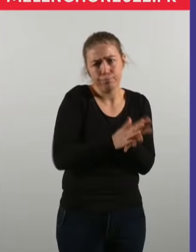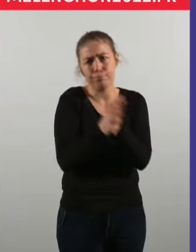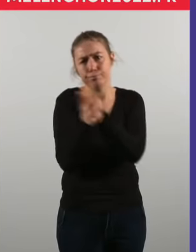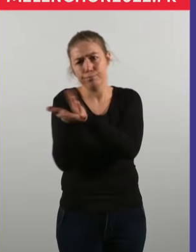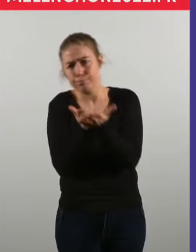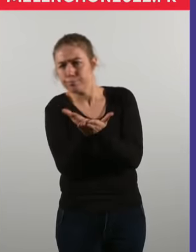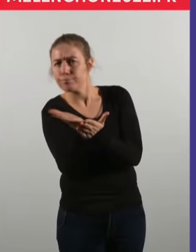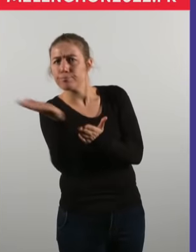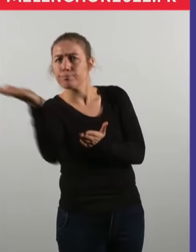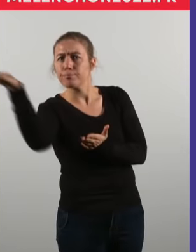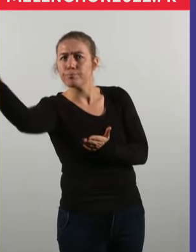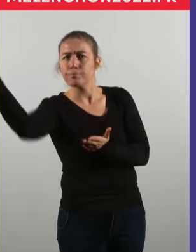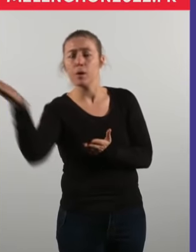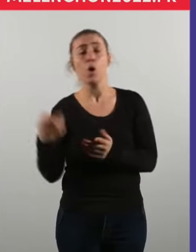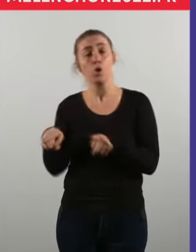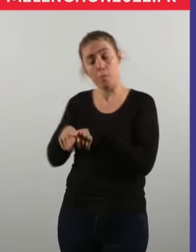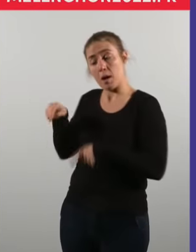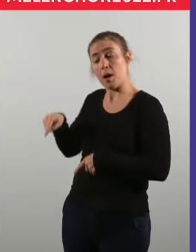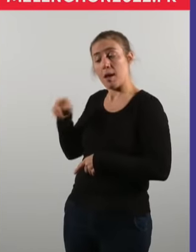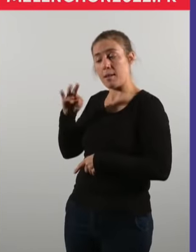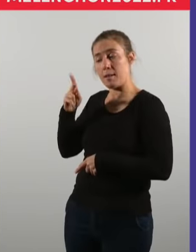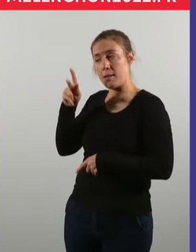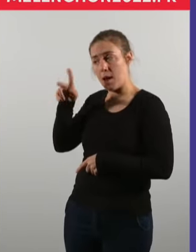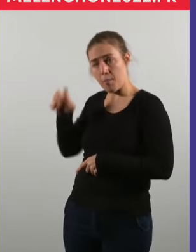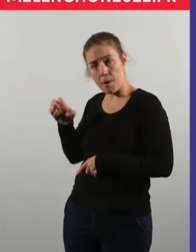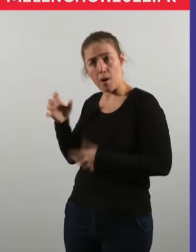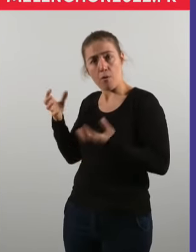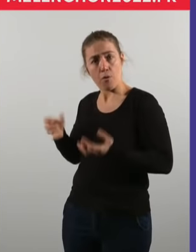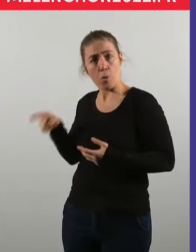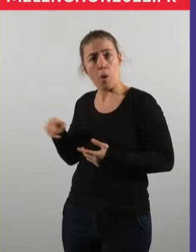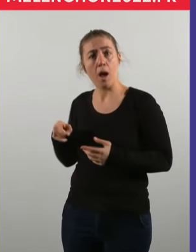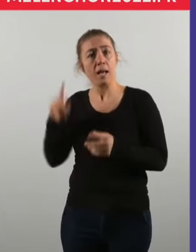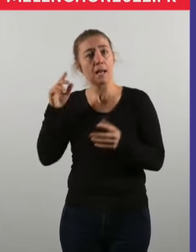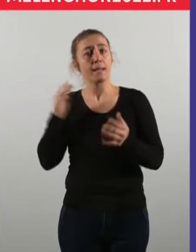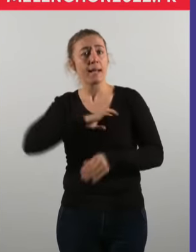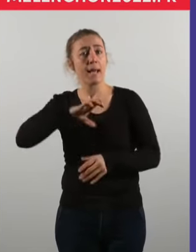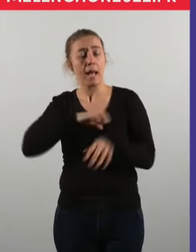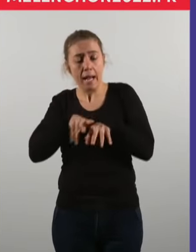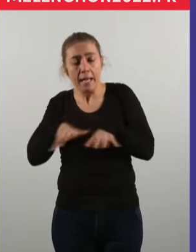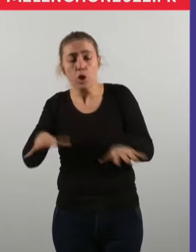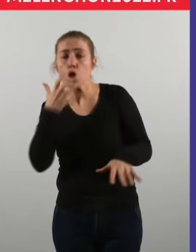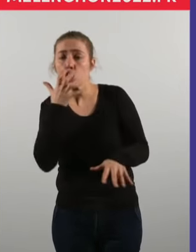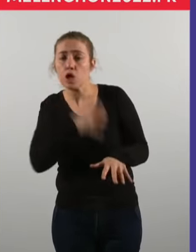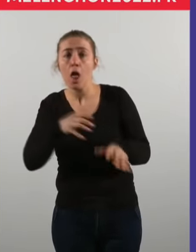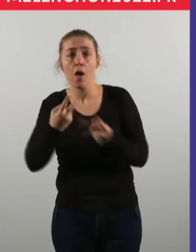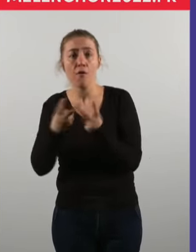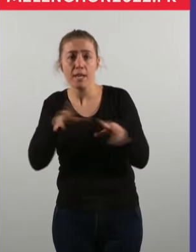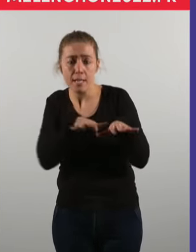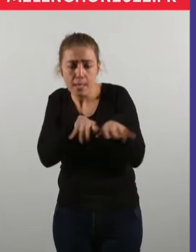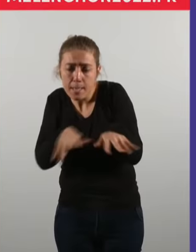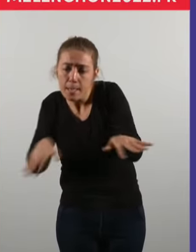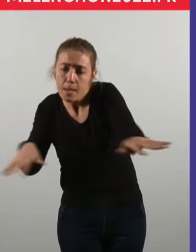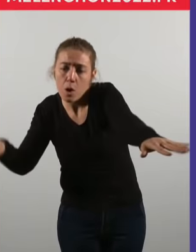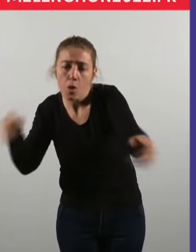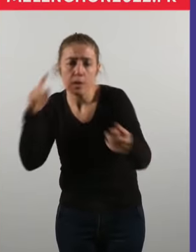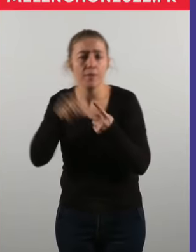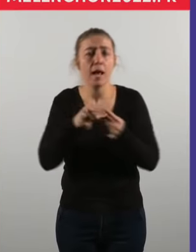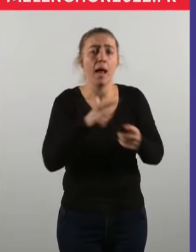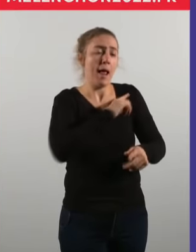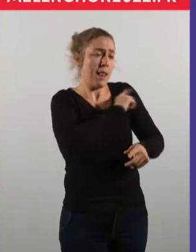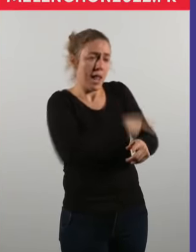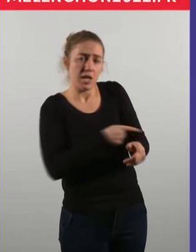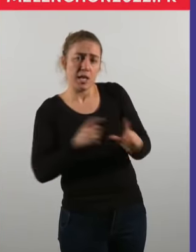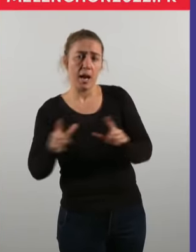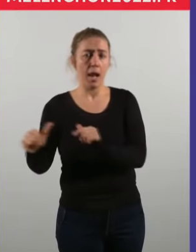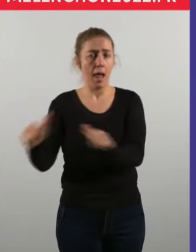souhaitons, comme je souhaite le faire à Trappes, déployer les réseaux de chaleur urbains pour produire localement et consommer localement l'énergie dont nous avons besoin, dont les